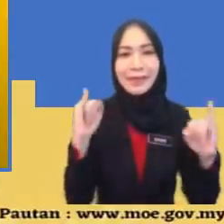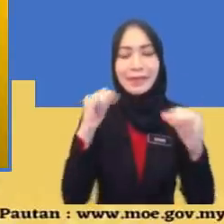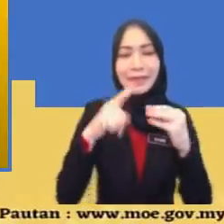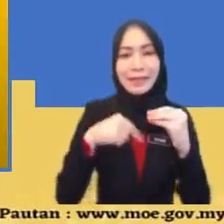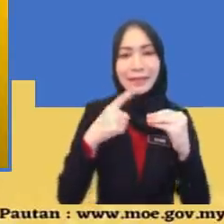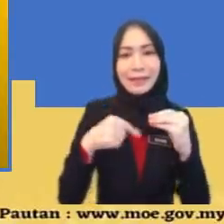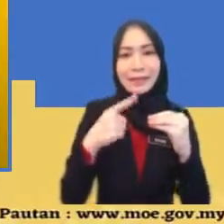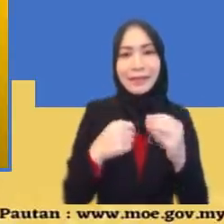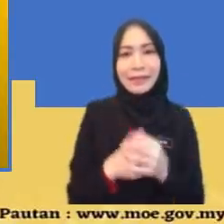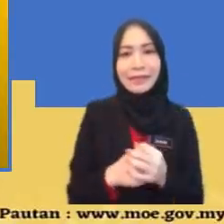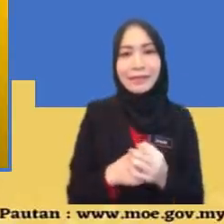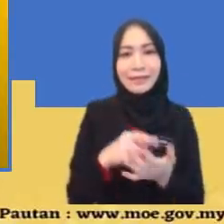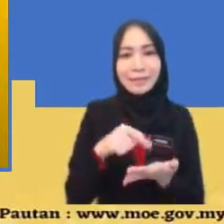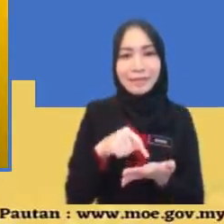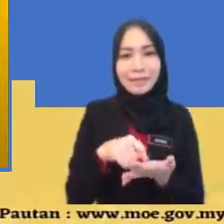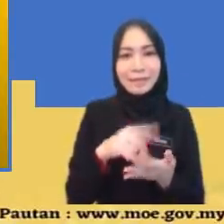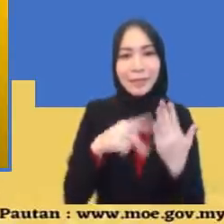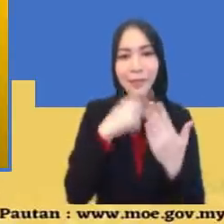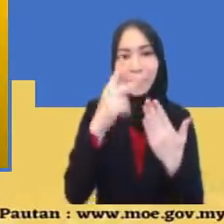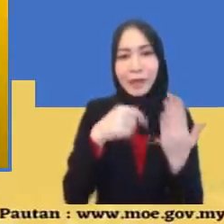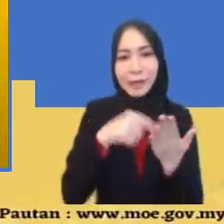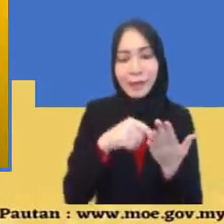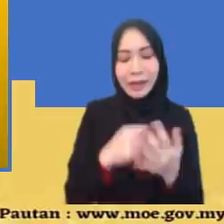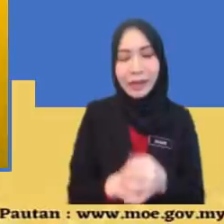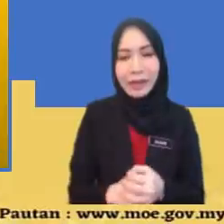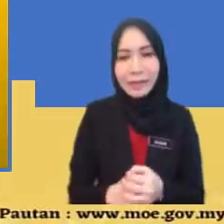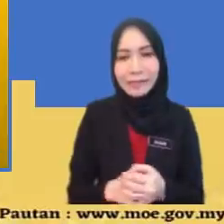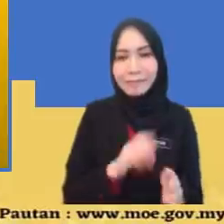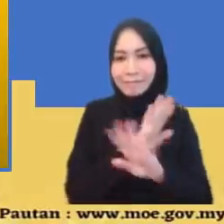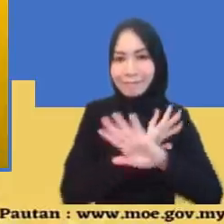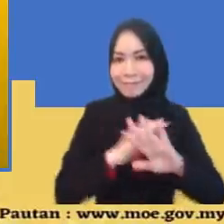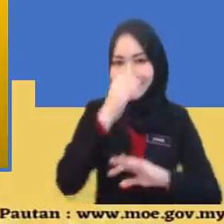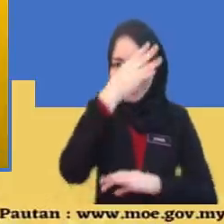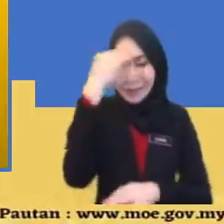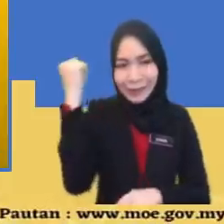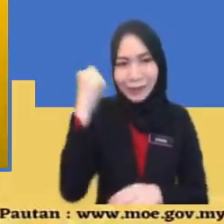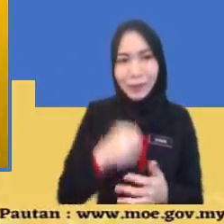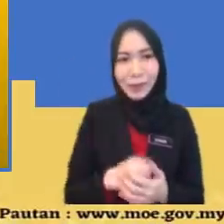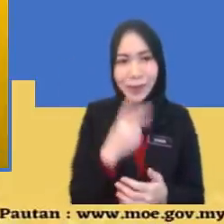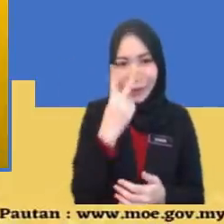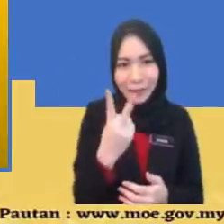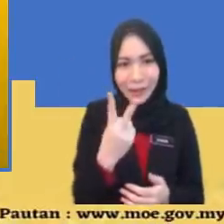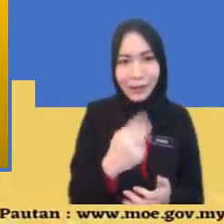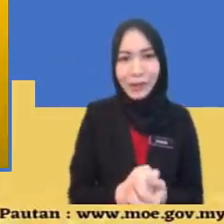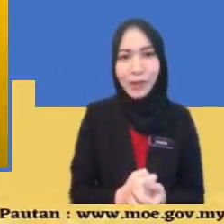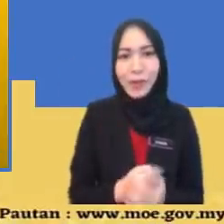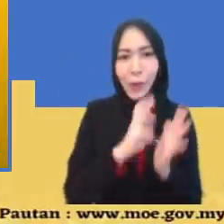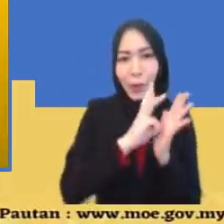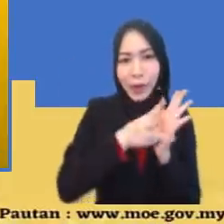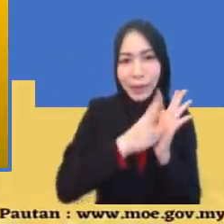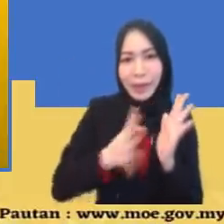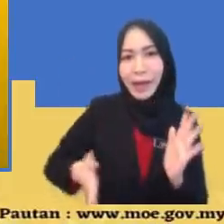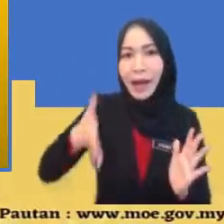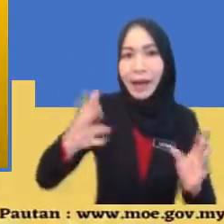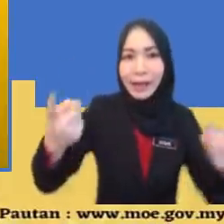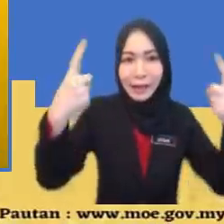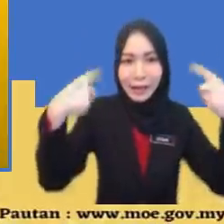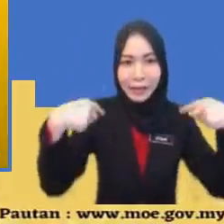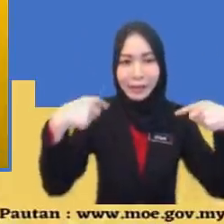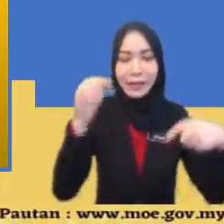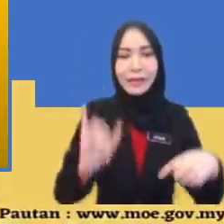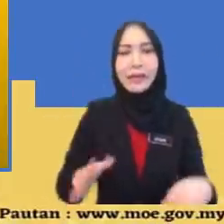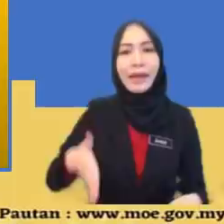pada hari ini jangan lupa untuk menyertai dan menyaksikan peristiwa final akan datang yang akan